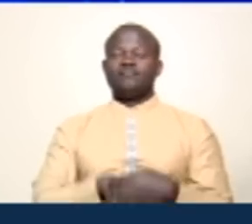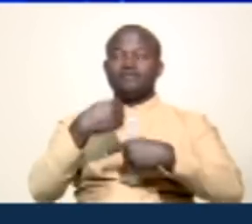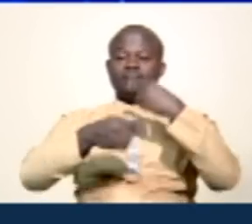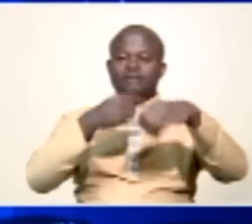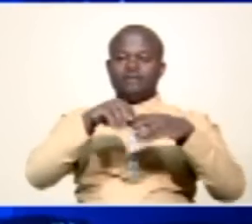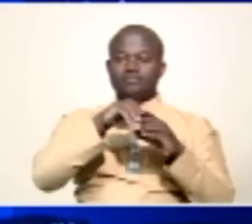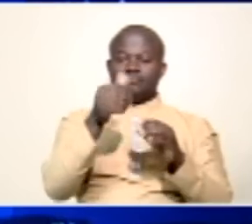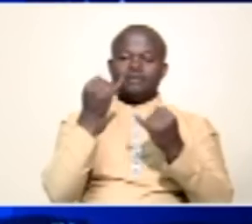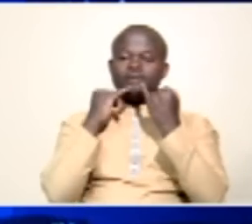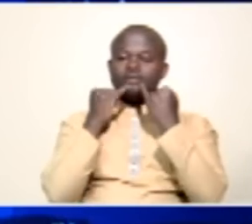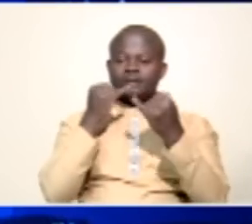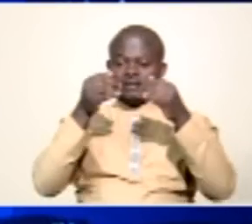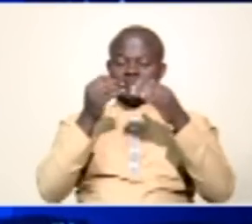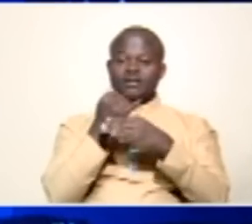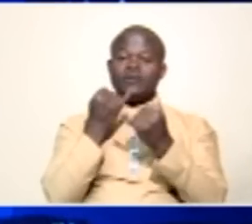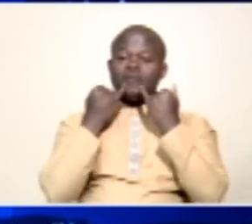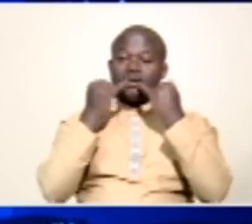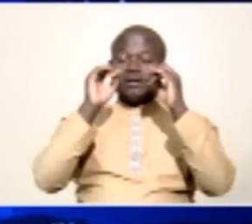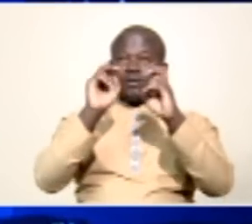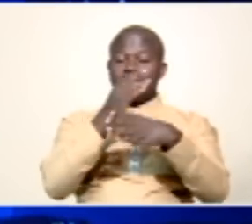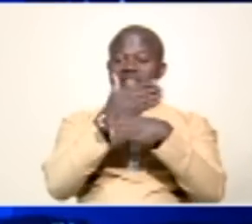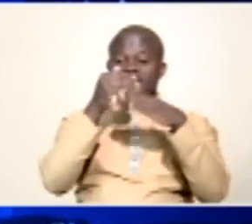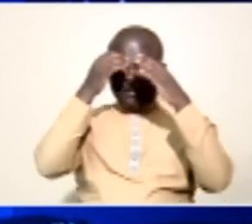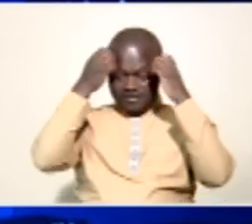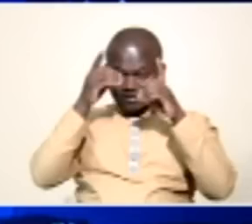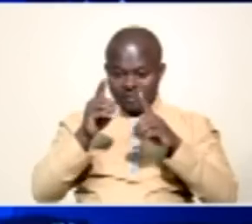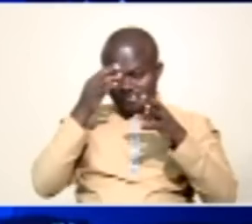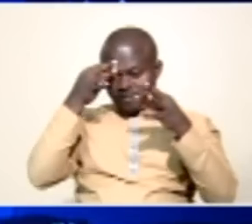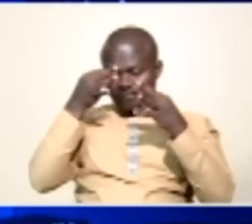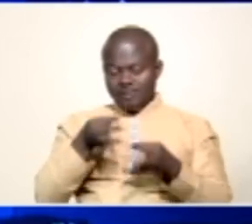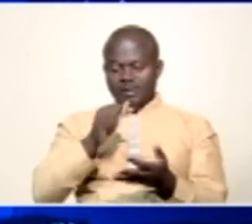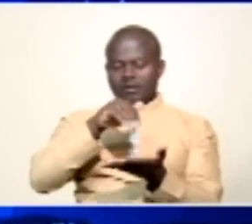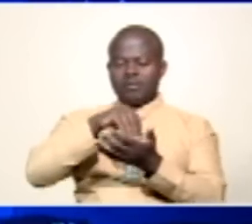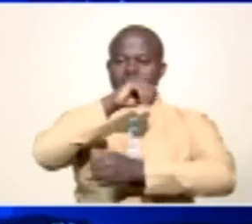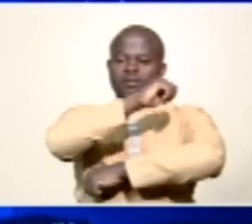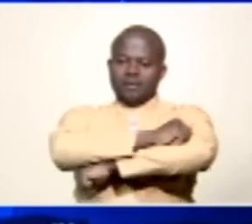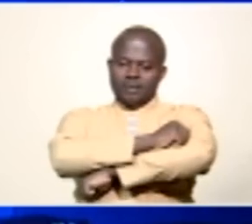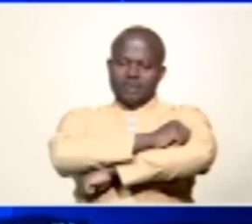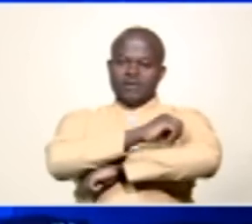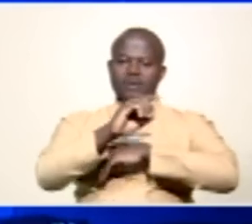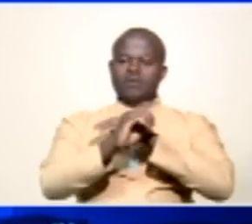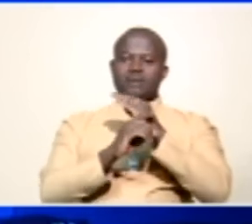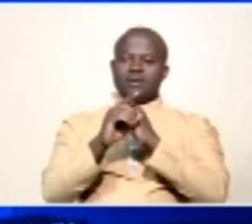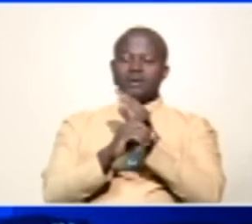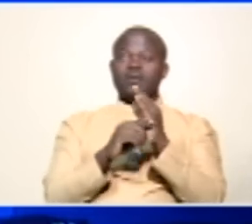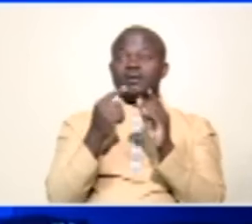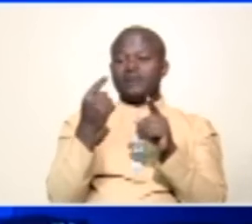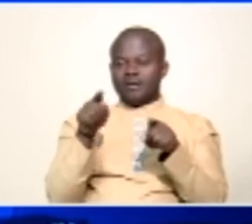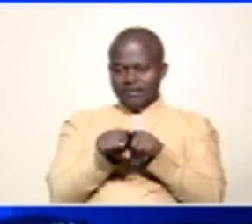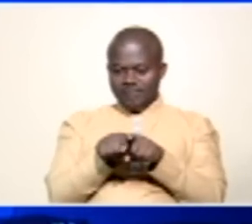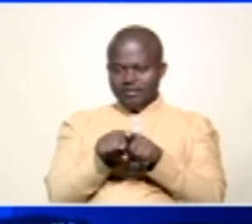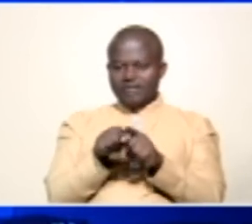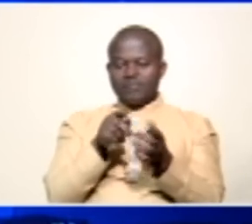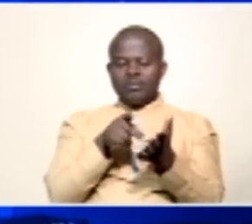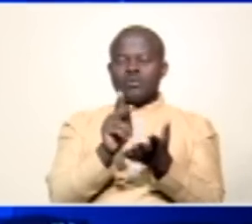Dukomeze mu yandi makuru, tubabwire ko Minisiteri y'Uburezi yafashe icyemezo cy'uko ibigo by'amashuri mu karere bizajya bihaha ibiribwa